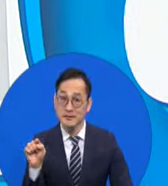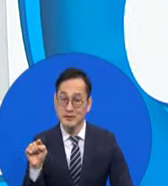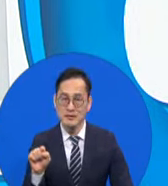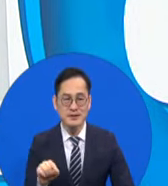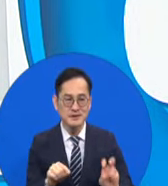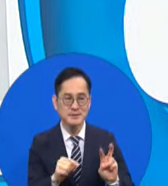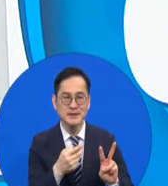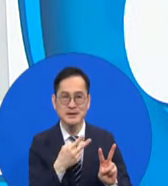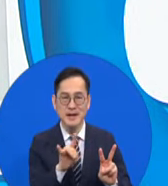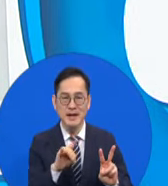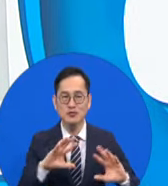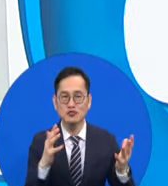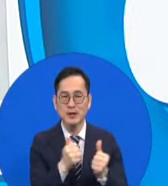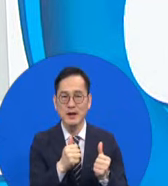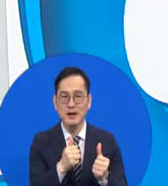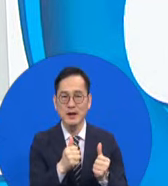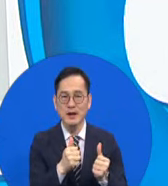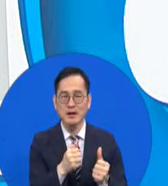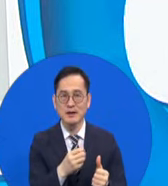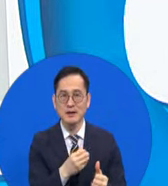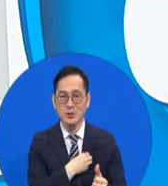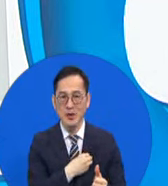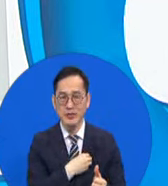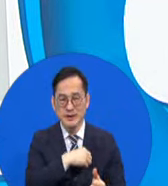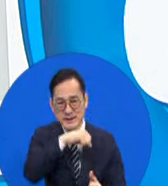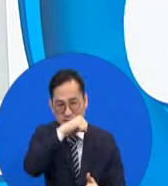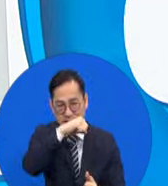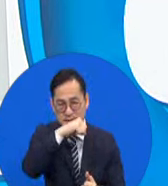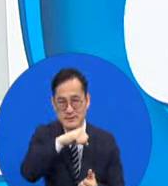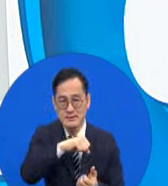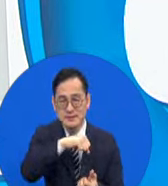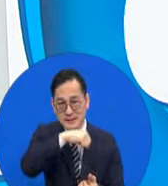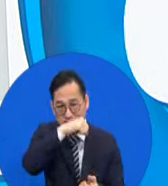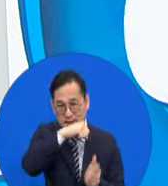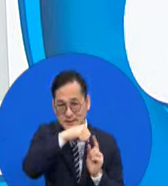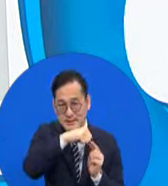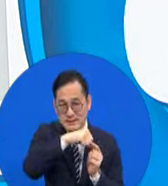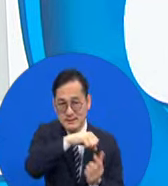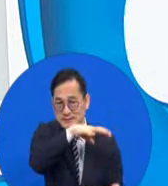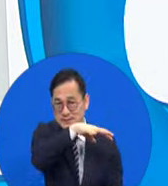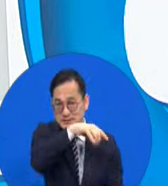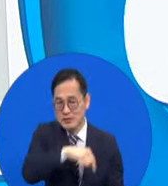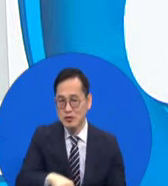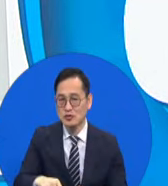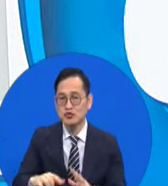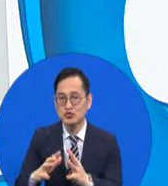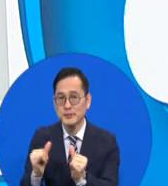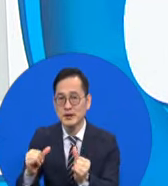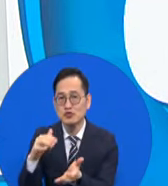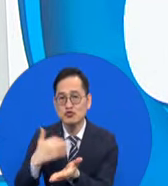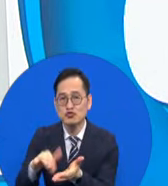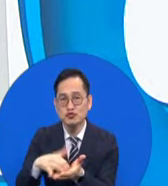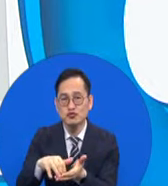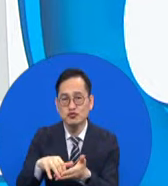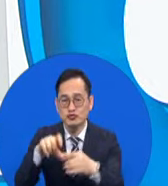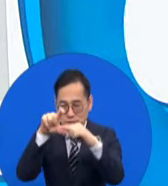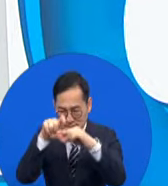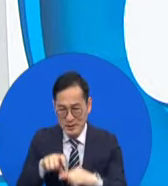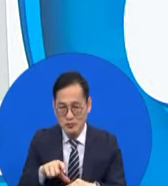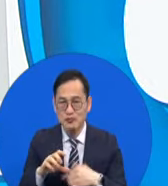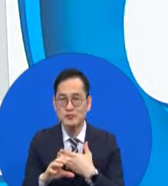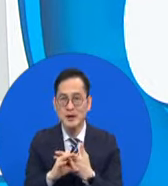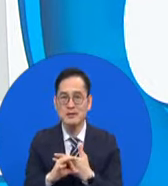22대 국회의원이 4년간 다룰 예산 규모를 전체 유권자 수로 나눈 금액이라고 합니다. 여러분 한 표의